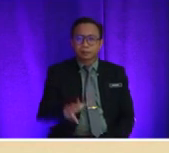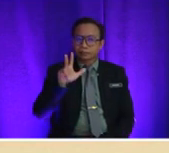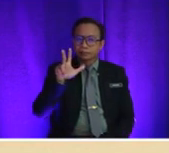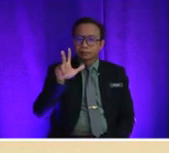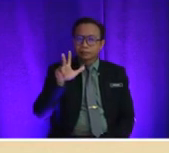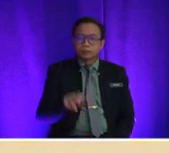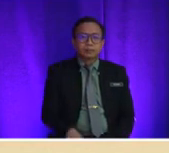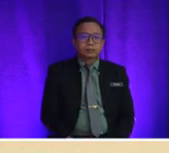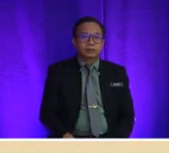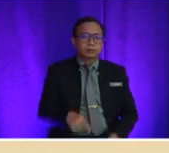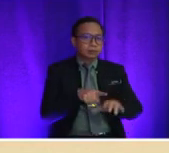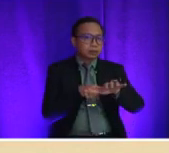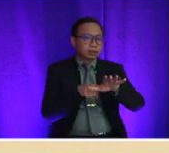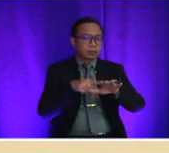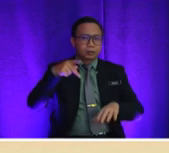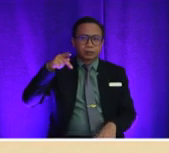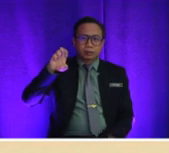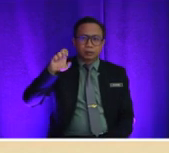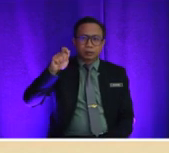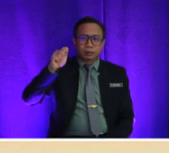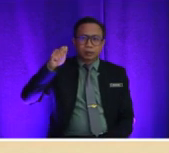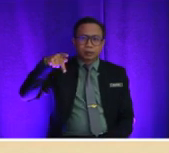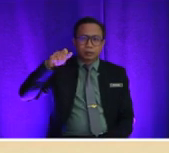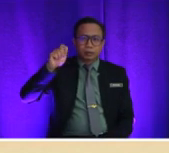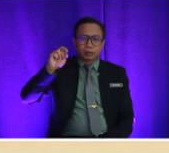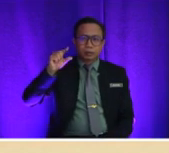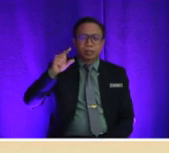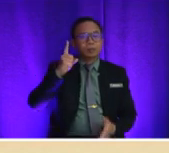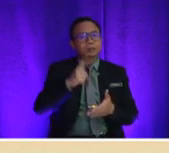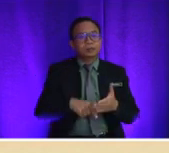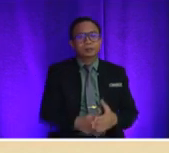ketiga daun ketapang Oke daun ketapang Oke